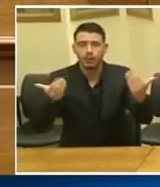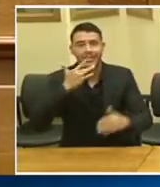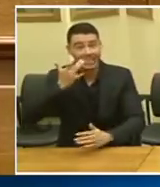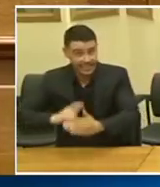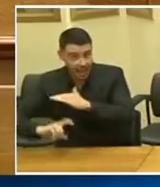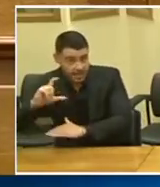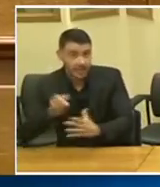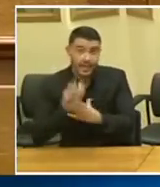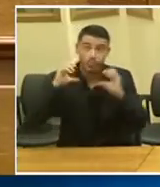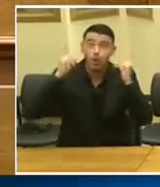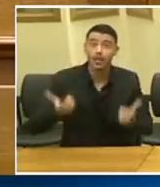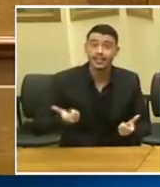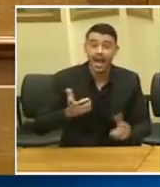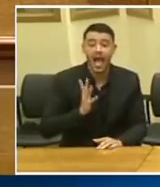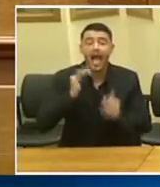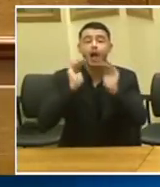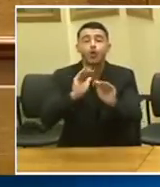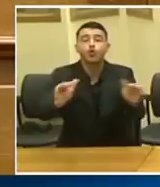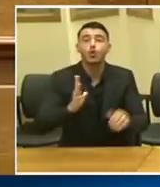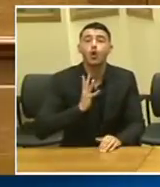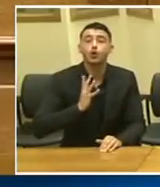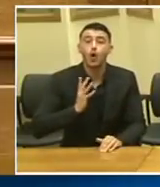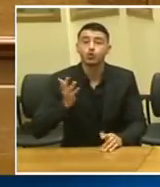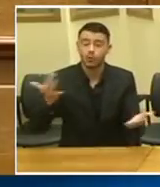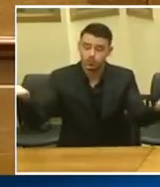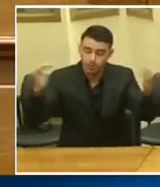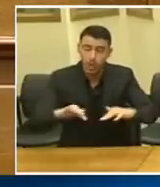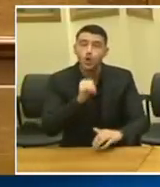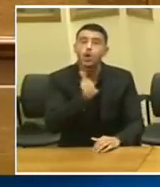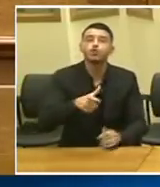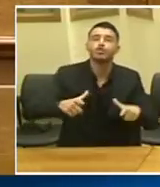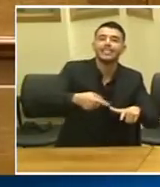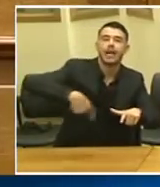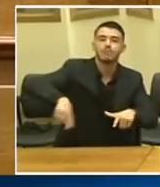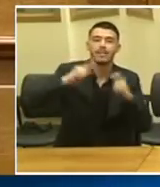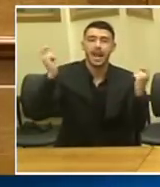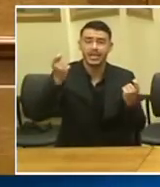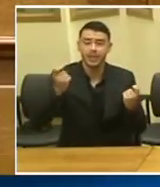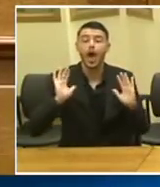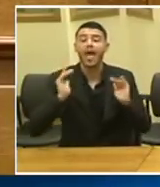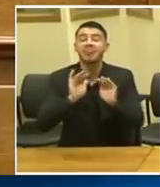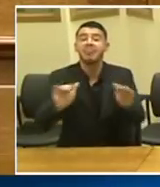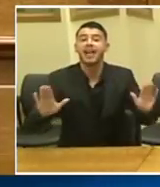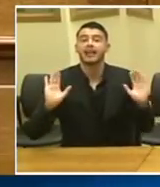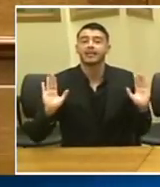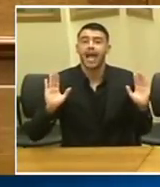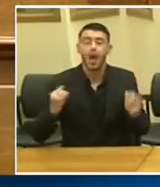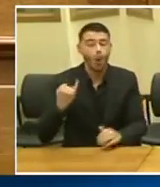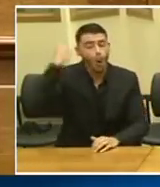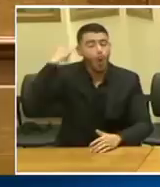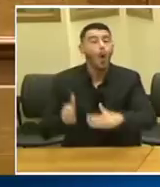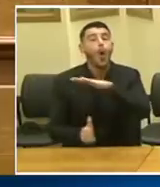όχι? Προσέξτε. Α, δεν καλείτε. Ωραία. Ο αντιπρόεδρός σας, λοιπόν,